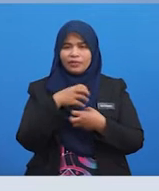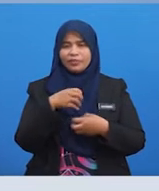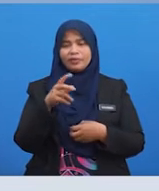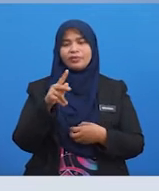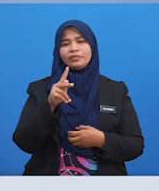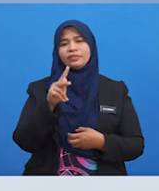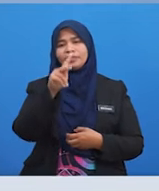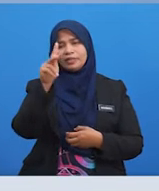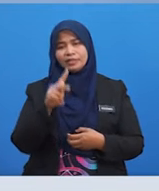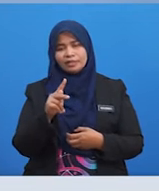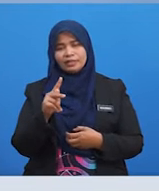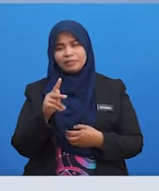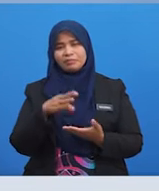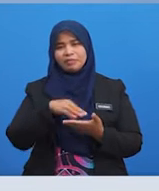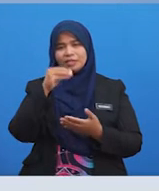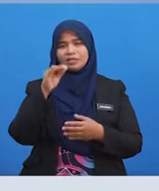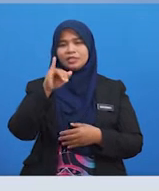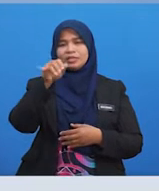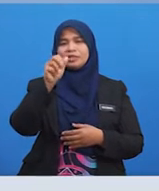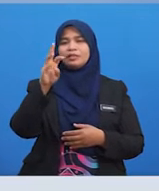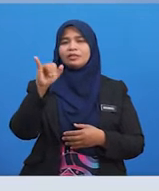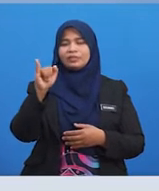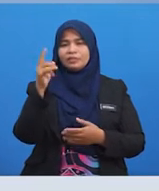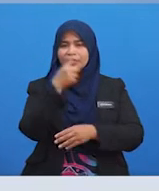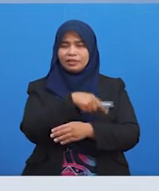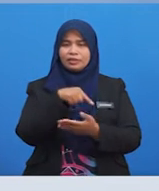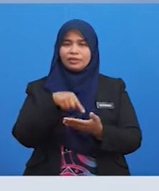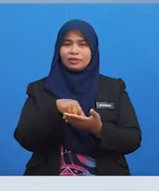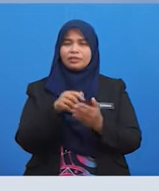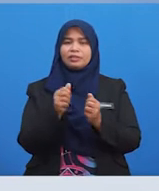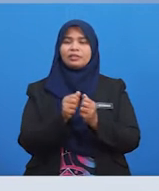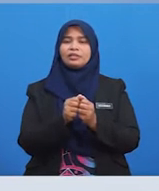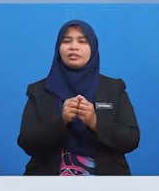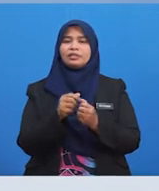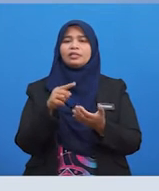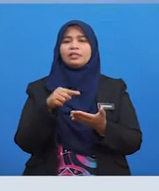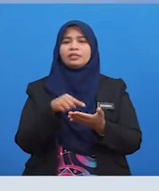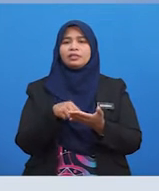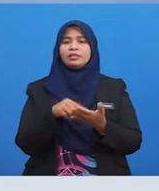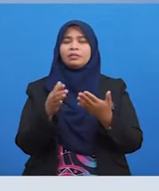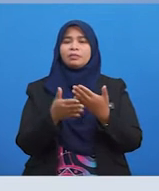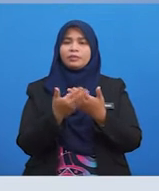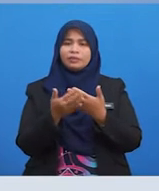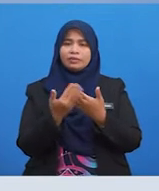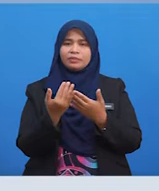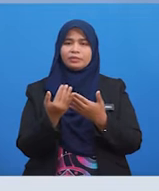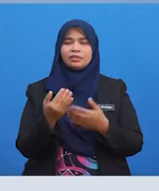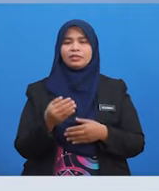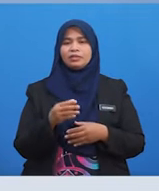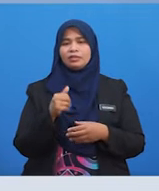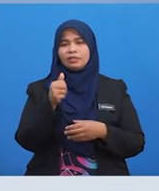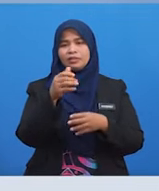Seronok kan belajar Jawi hari ini? Dengan perkongsian ini,